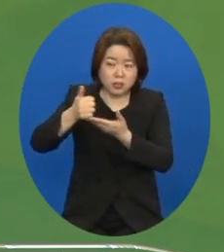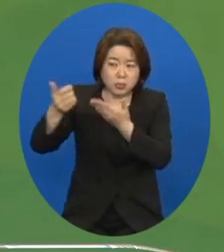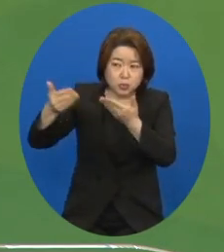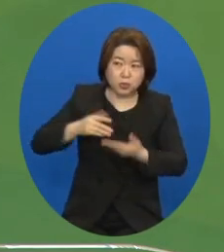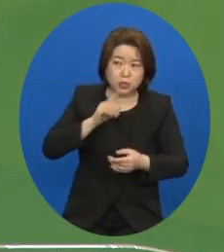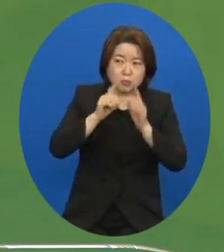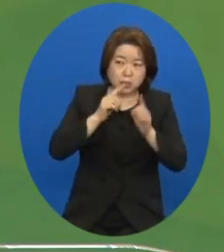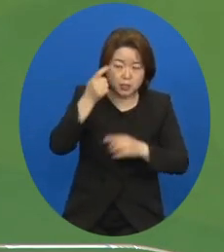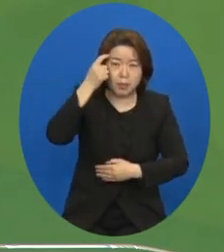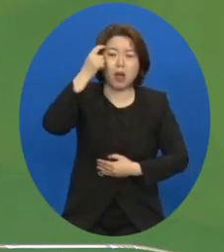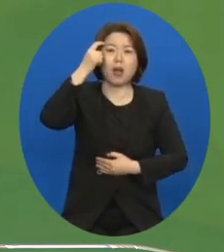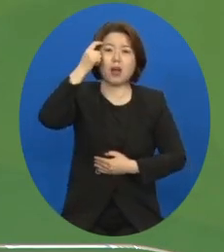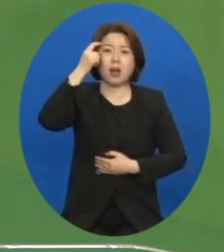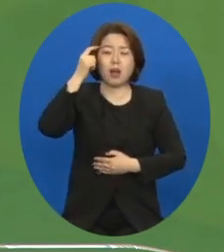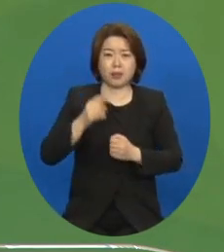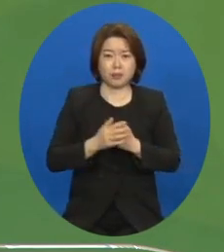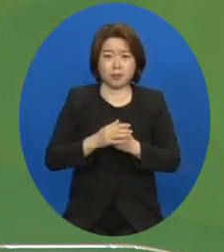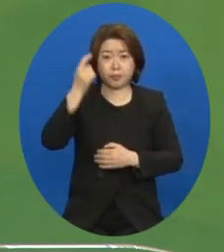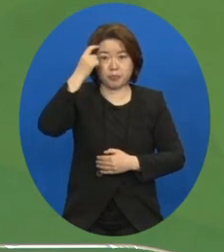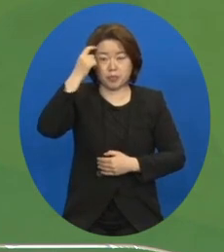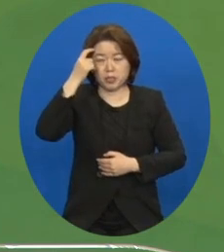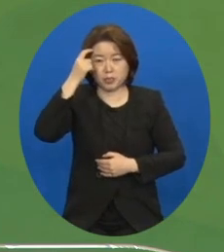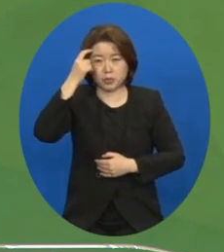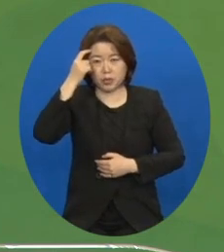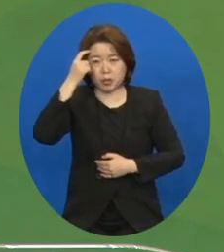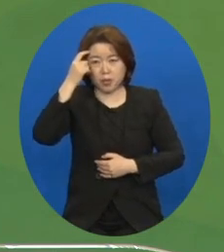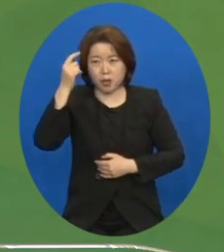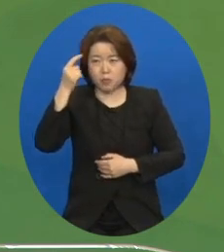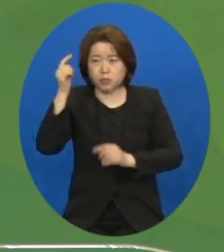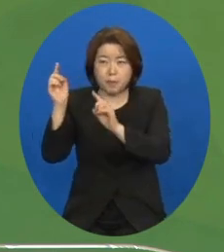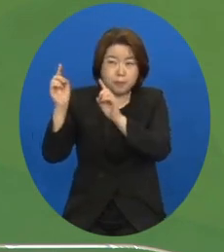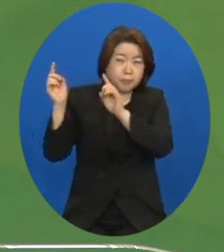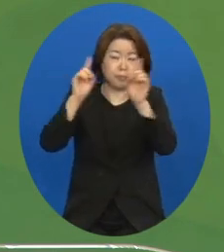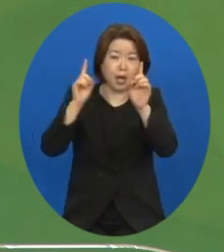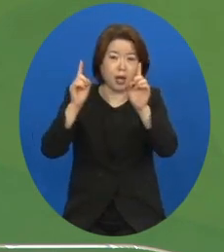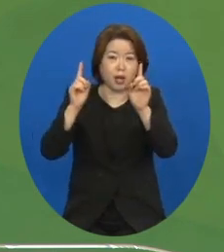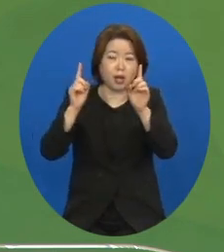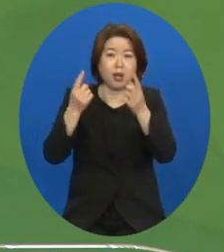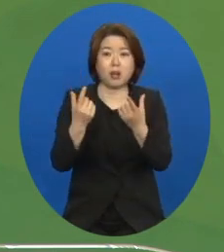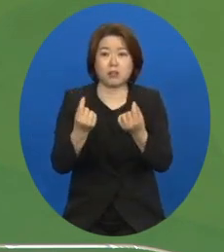거예요. 머릿속에 마치 불이 번쩍